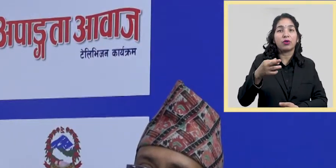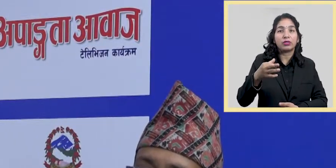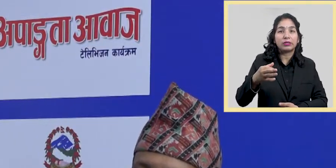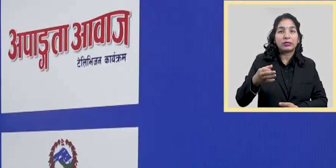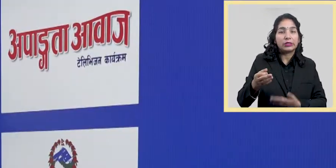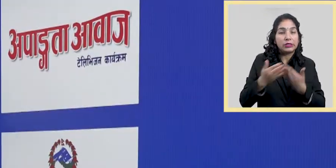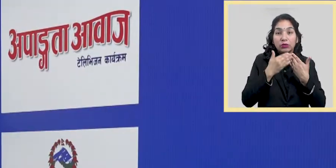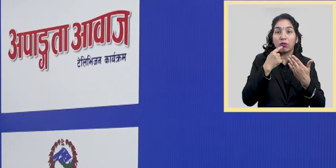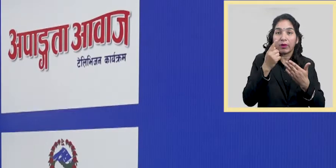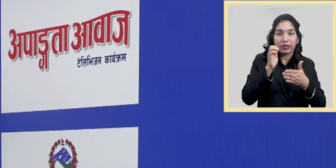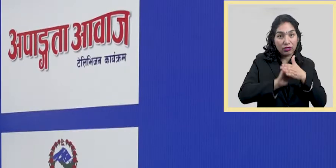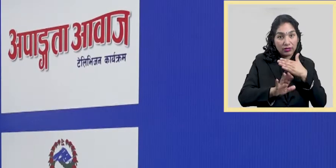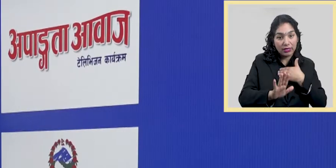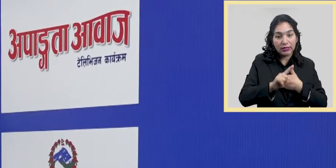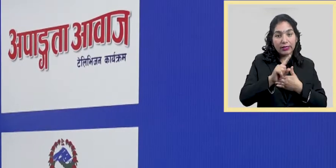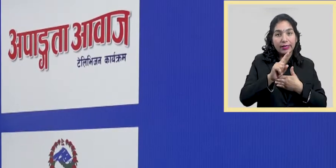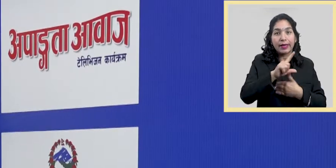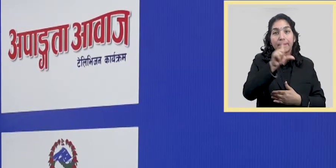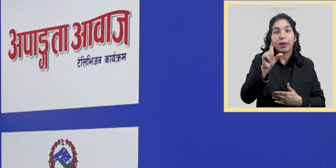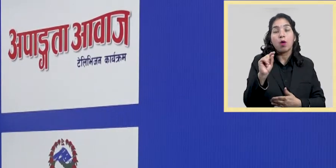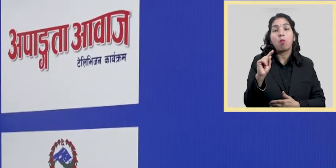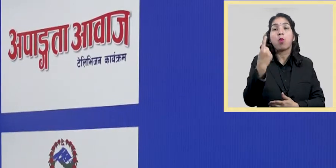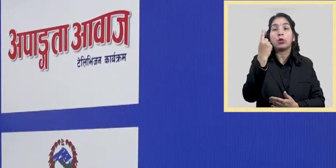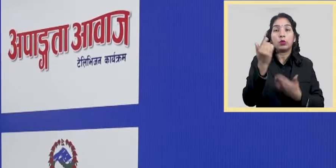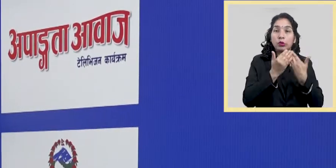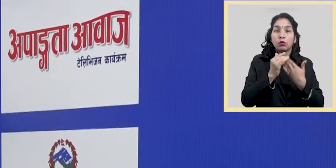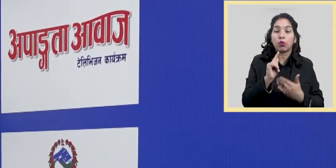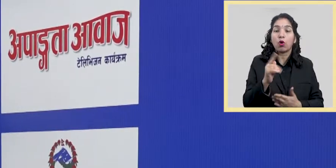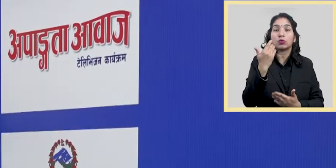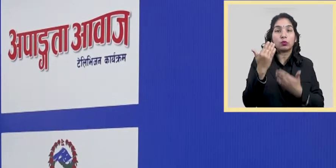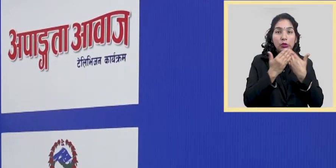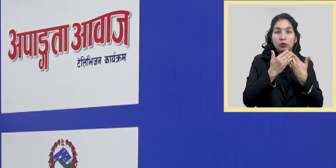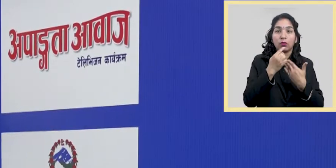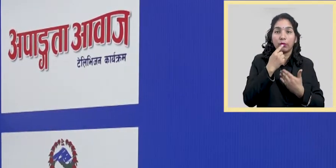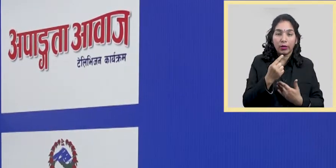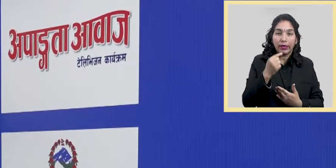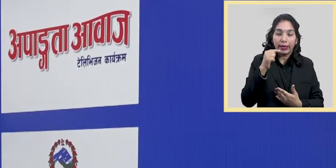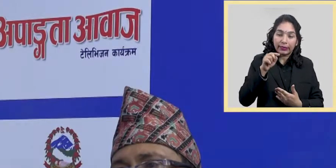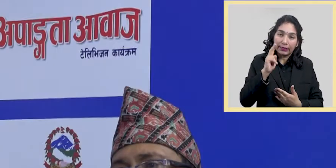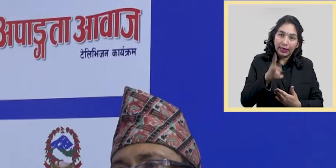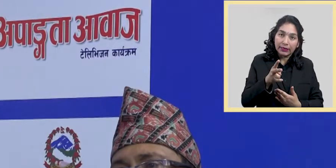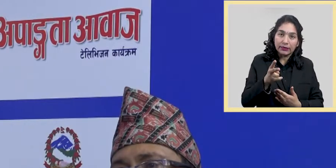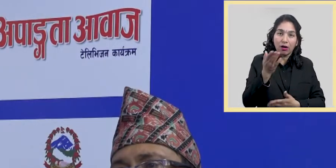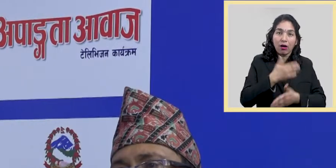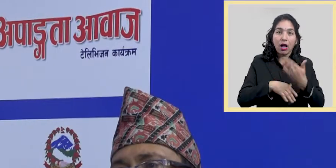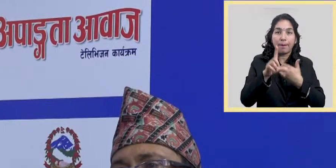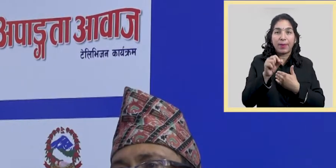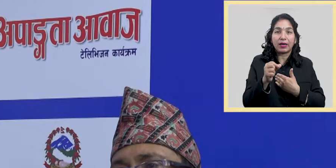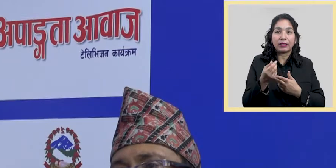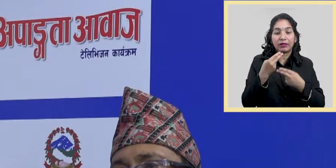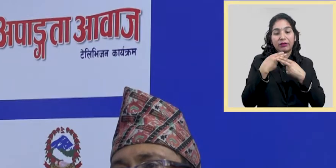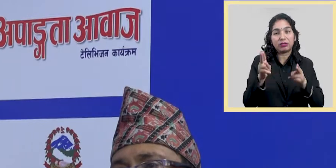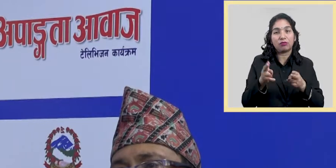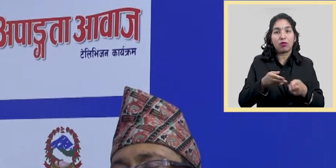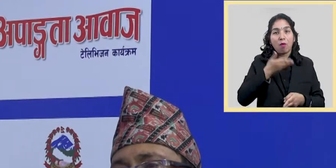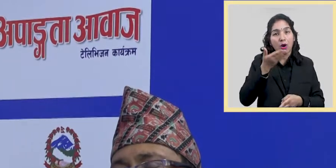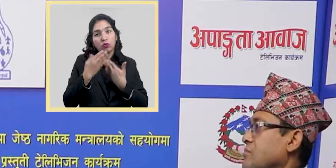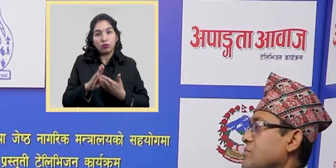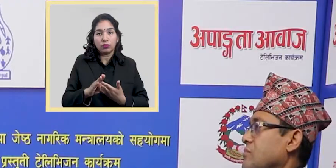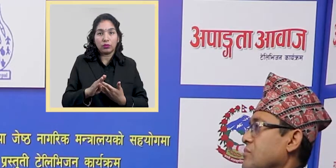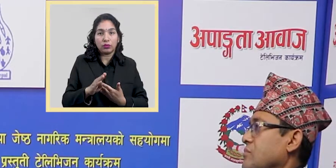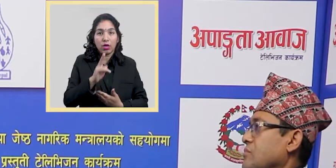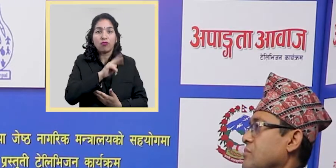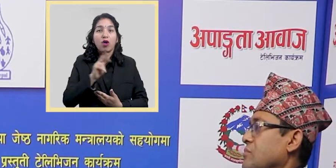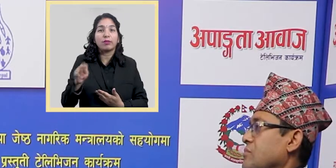भनेर। नेपालमै यो एउटा चाहिँ पहिलो विद्यालय हो। यो कस्तो खालको विद्यालय भन्दाखेरि त्यहाँ चाहिँ अपाङ्गहरूलाई निशुल्क पढाइ हुन्छ